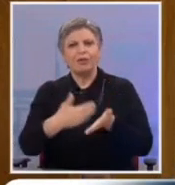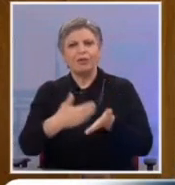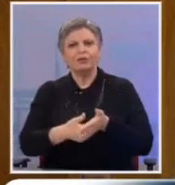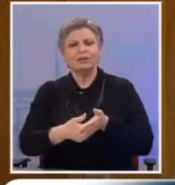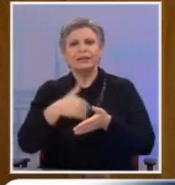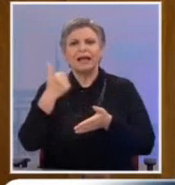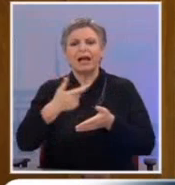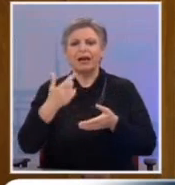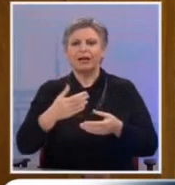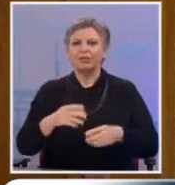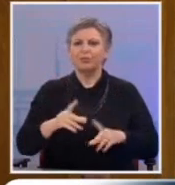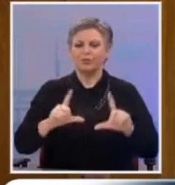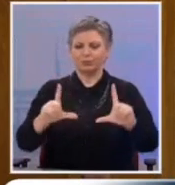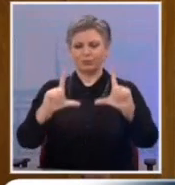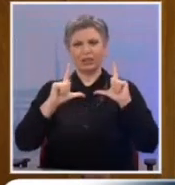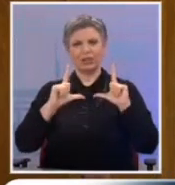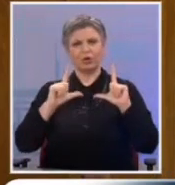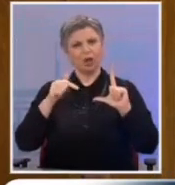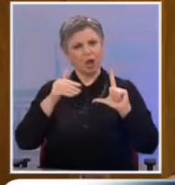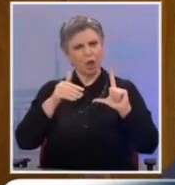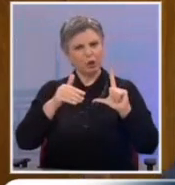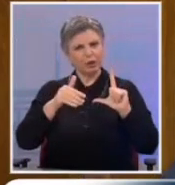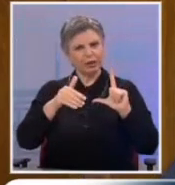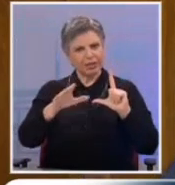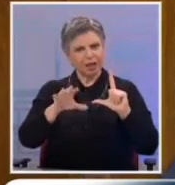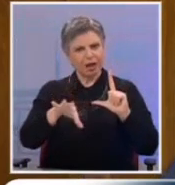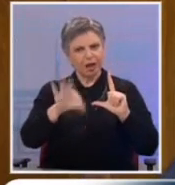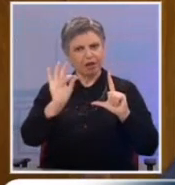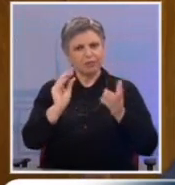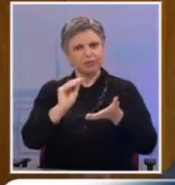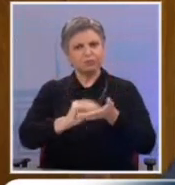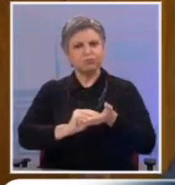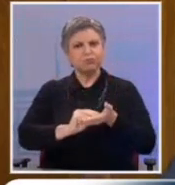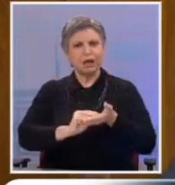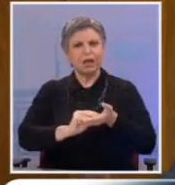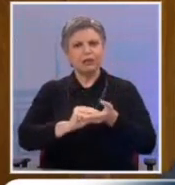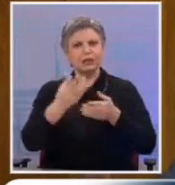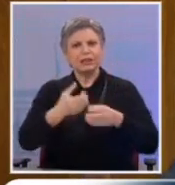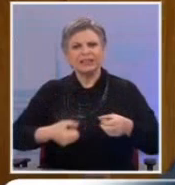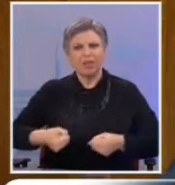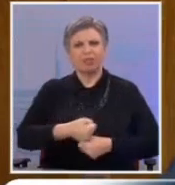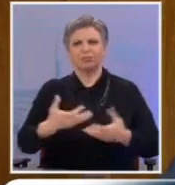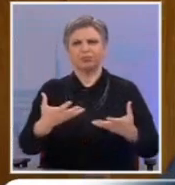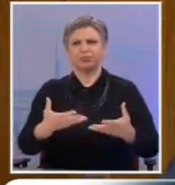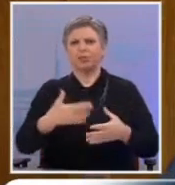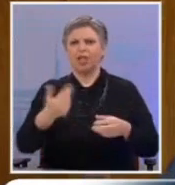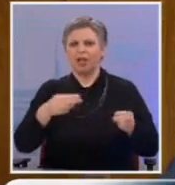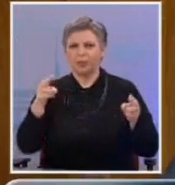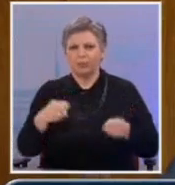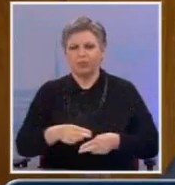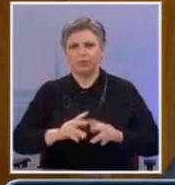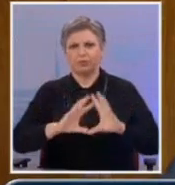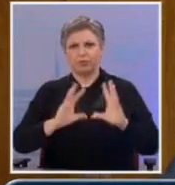πρόλογος για ένα νέο κύκλο οδυνηρής λιτότητας και αυτό κυρίως θα ήθελα να τεκμηριώσω με την ομιλία μου.